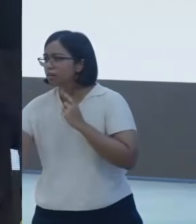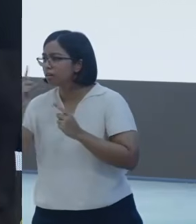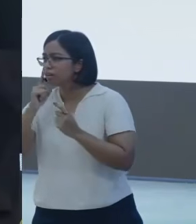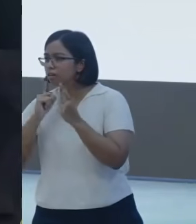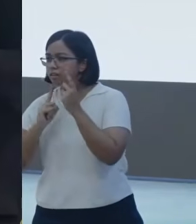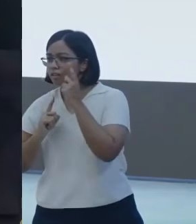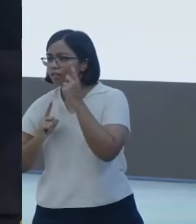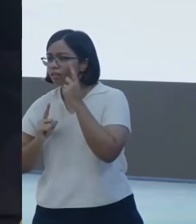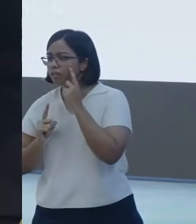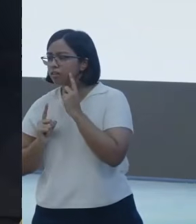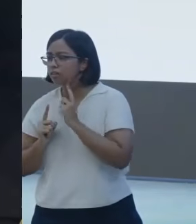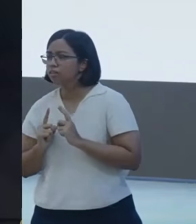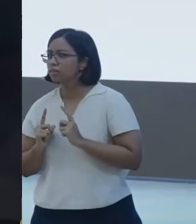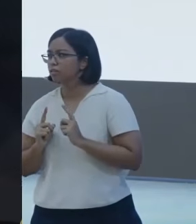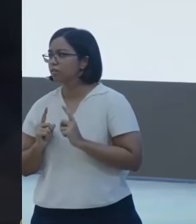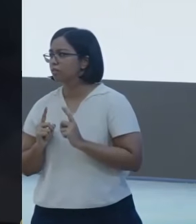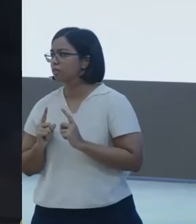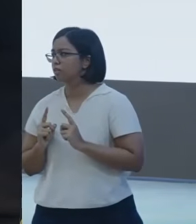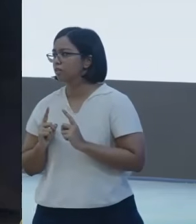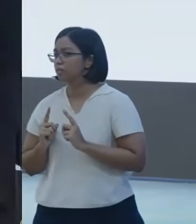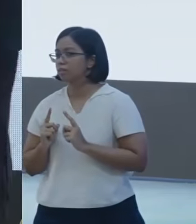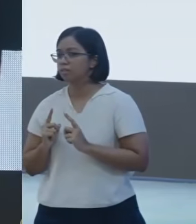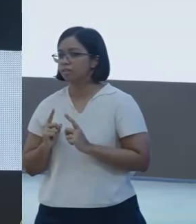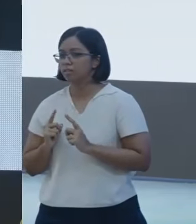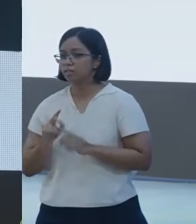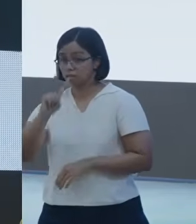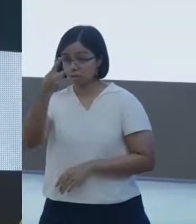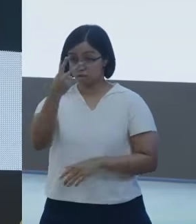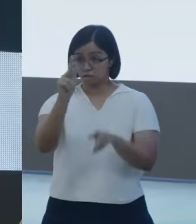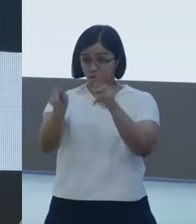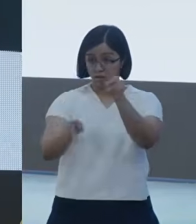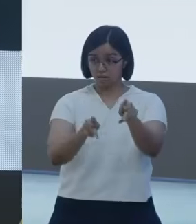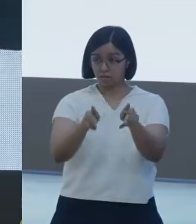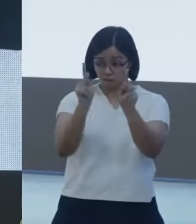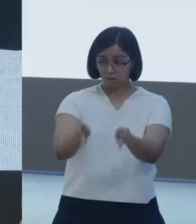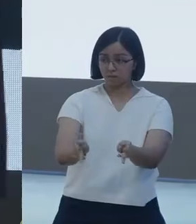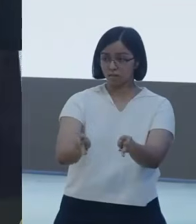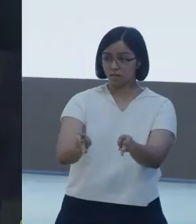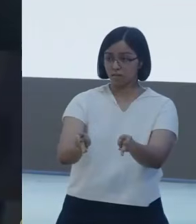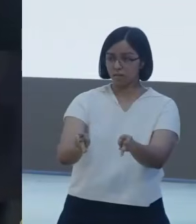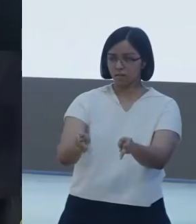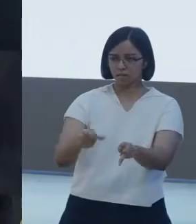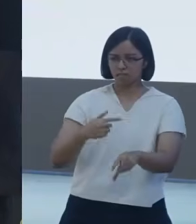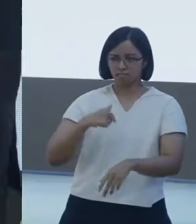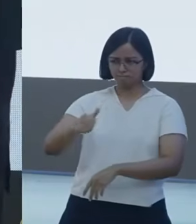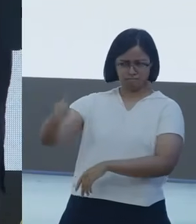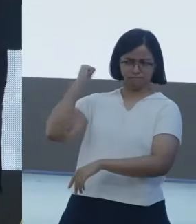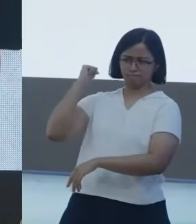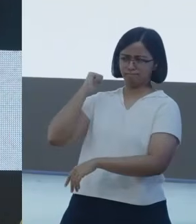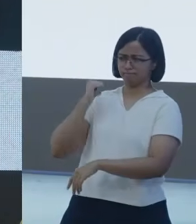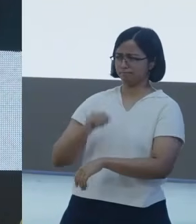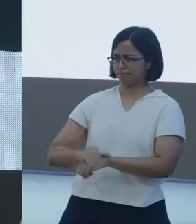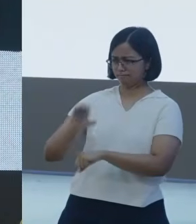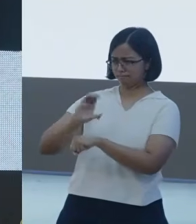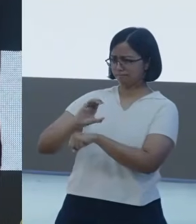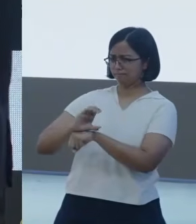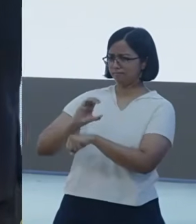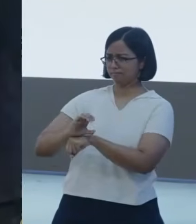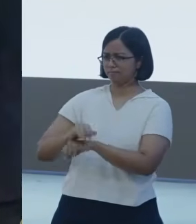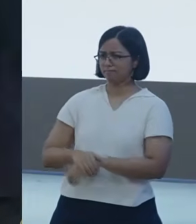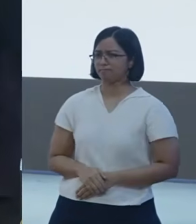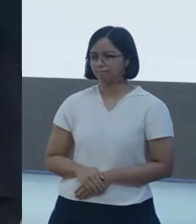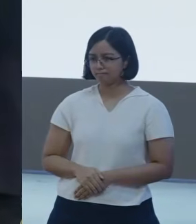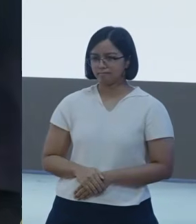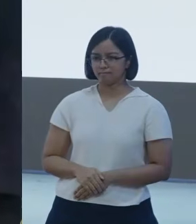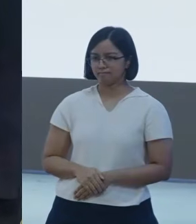Naiyak. Yung isa, ganun din. Ayaw niyang